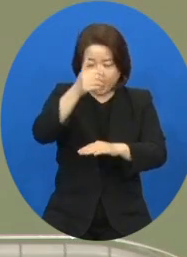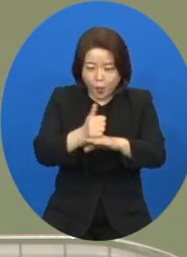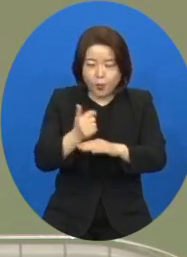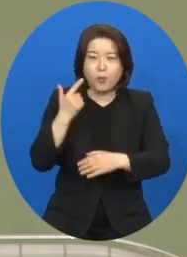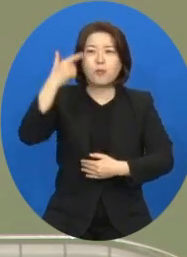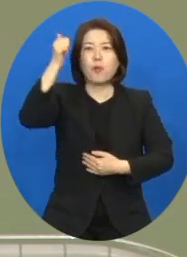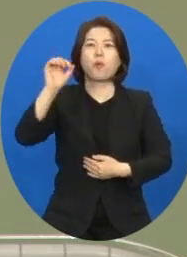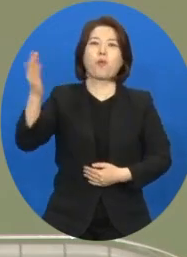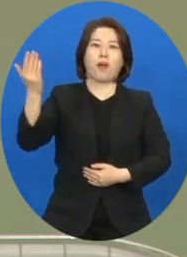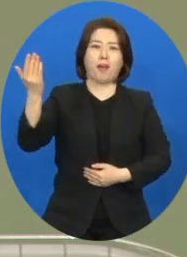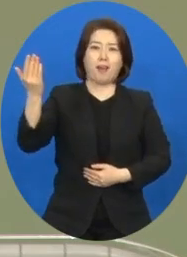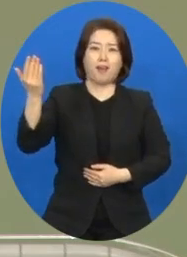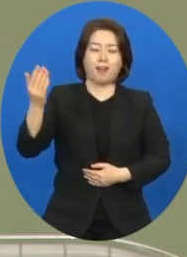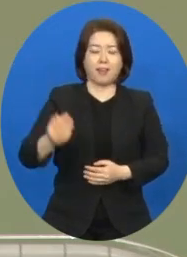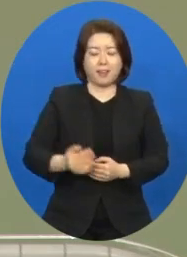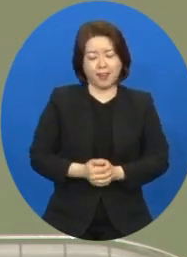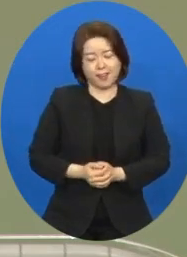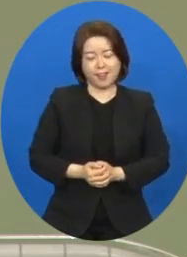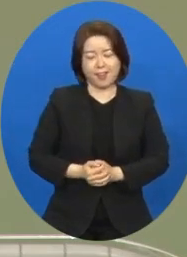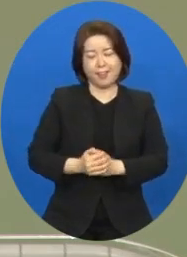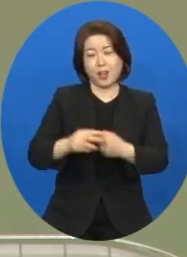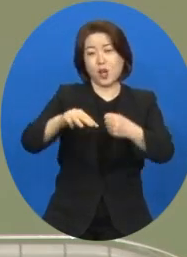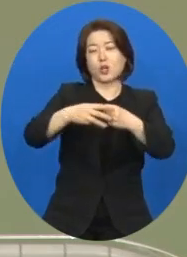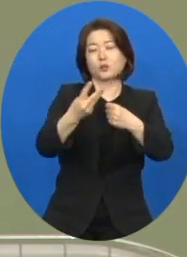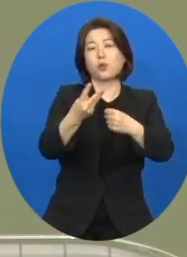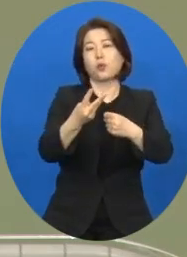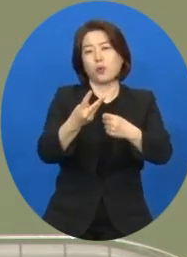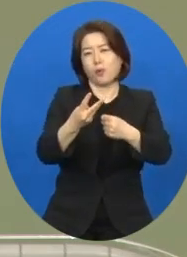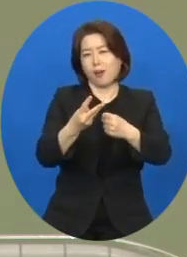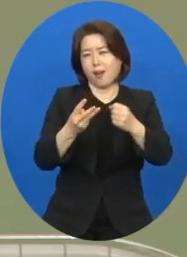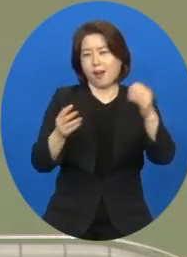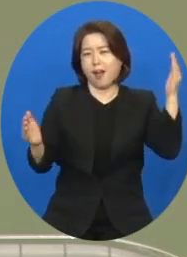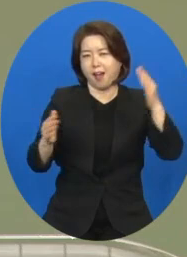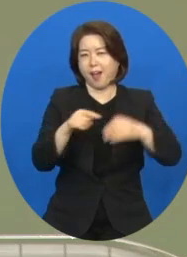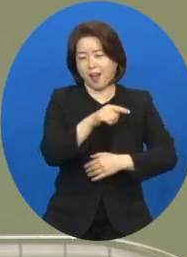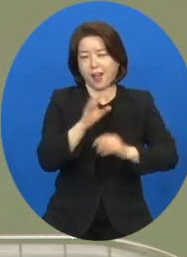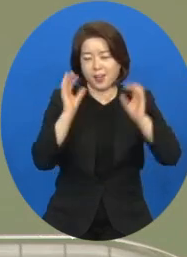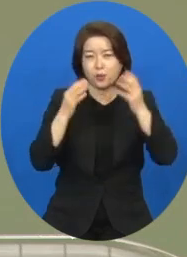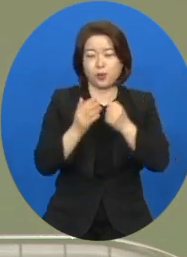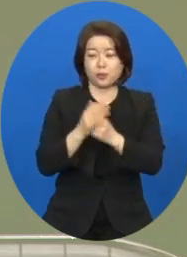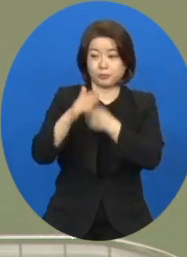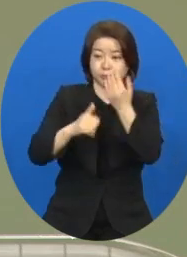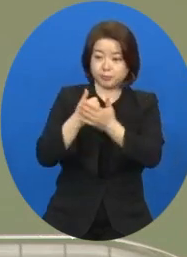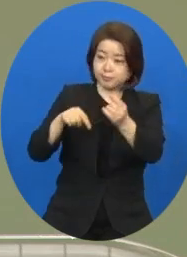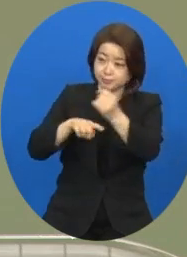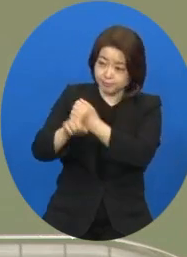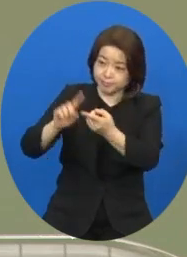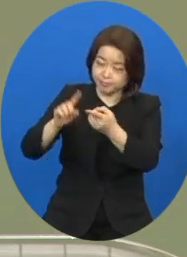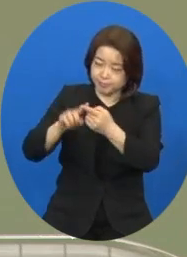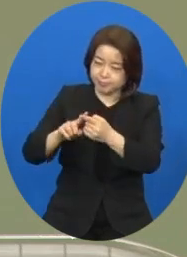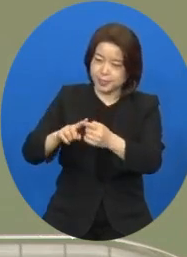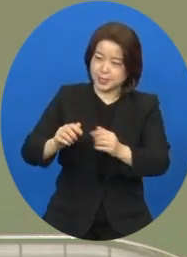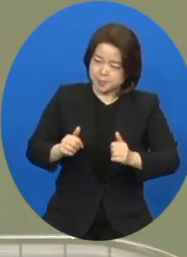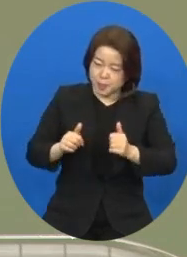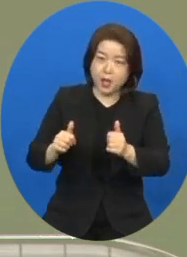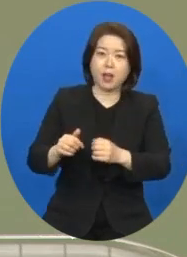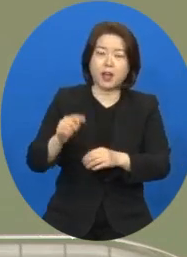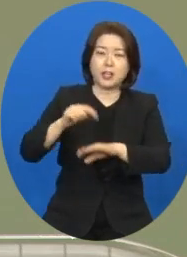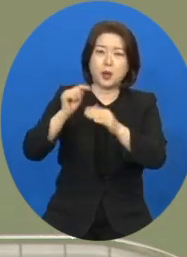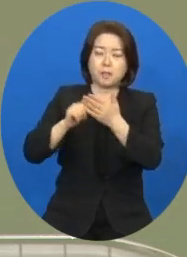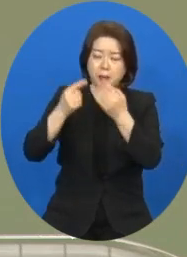겁니다. 여러분, 초등학교 3학년 아이도 하나님의 뜻대로 해야지 이런